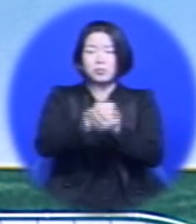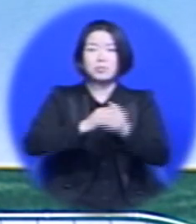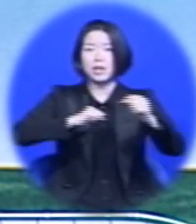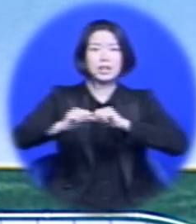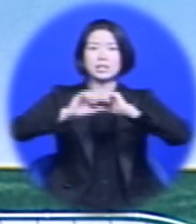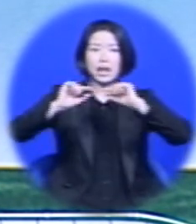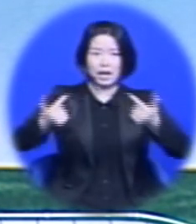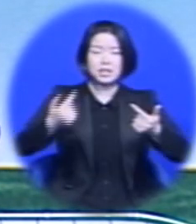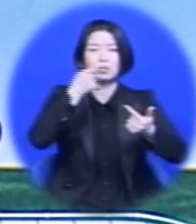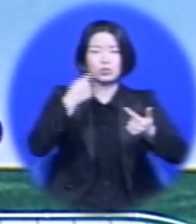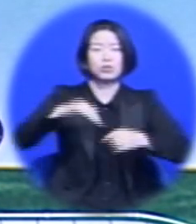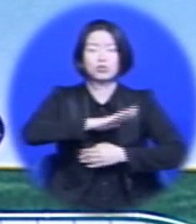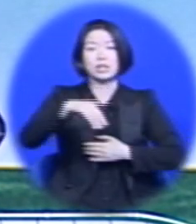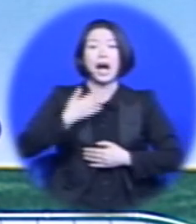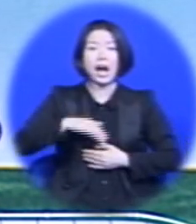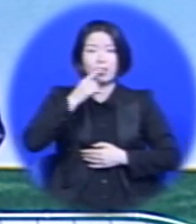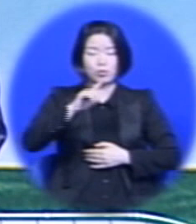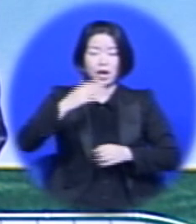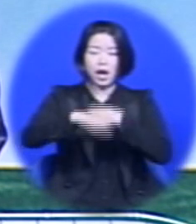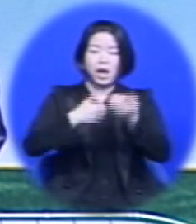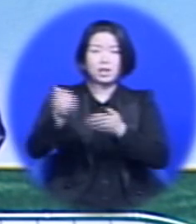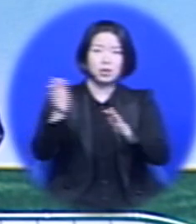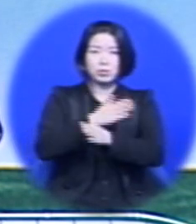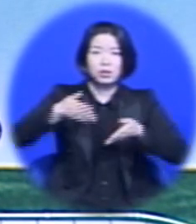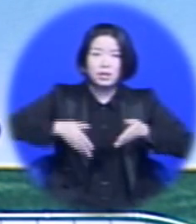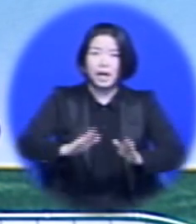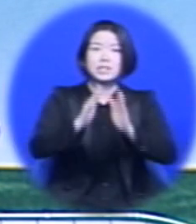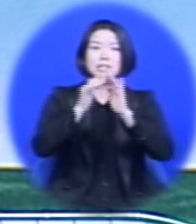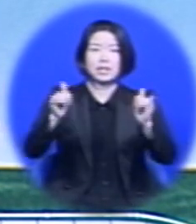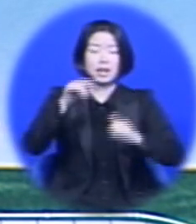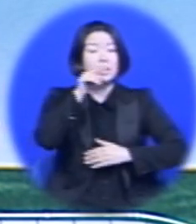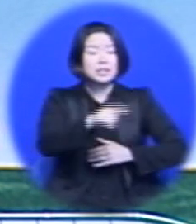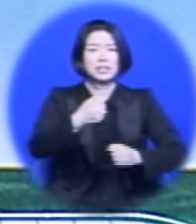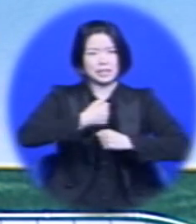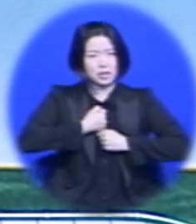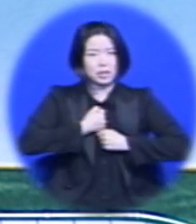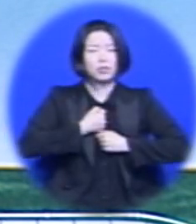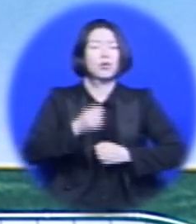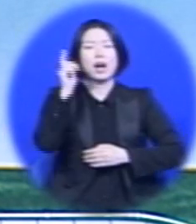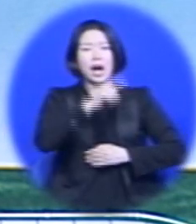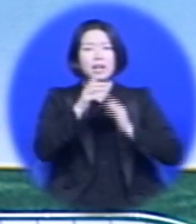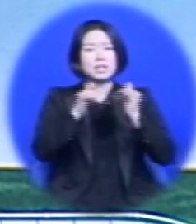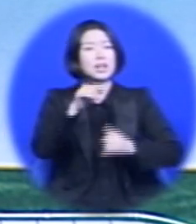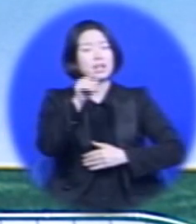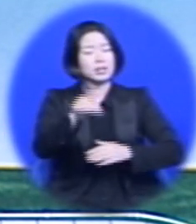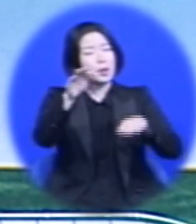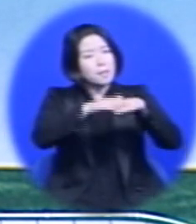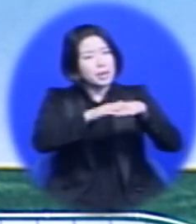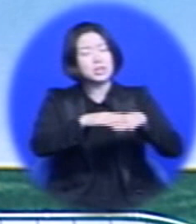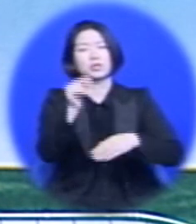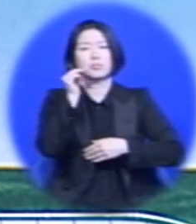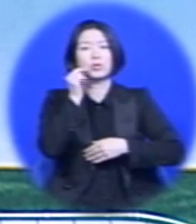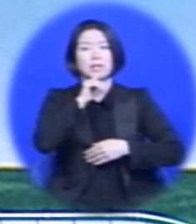아니하는 줄을 우리가 아노라 하나님께로부터 나신 자가 그를 키 악한자가 그를 만지지도